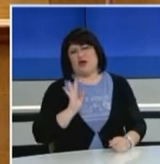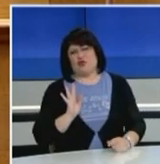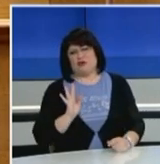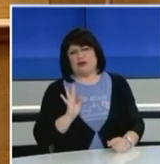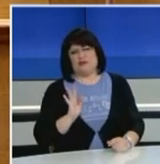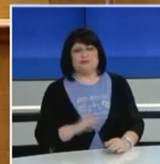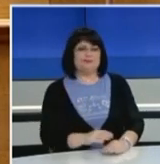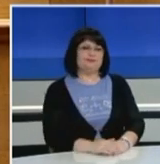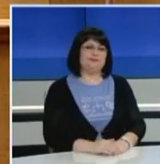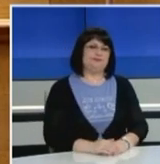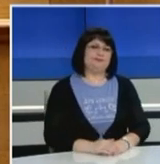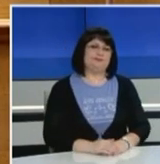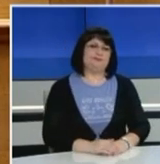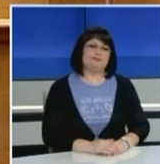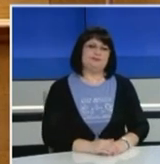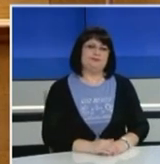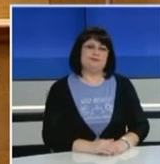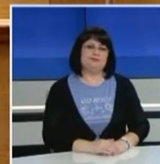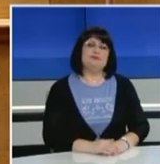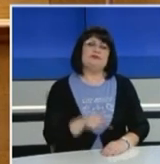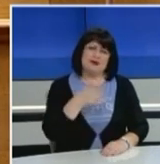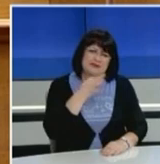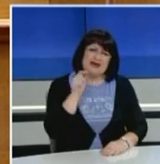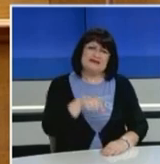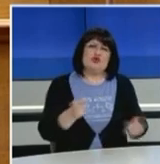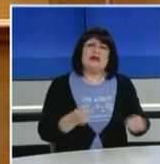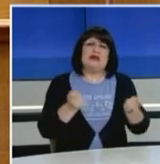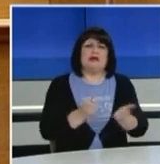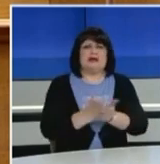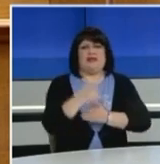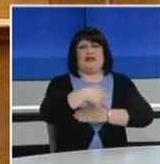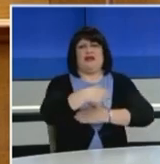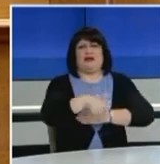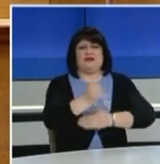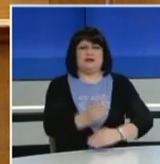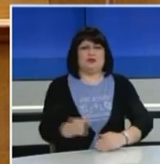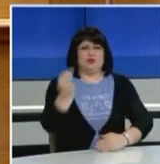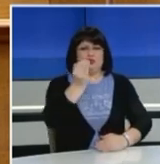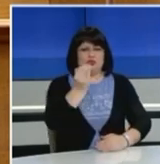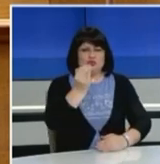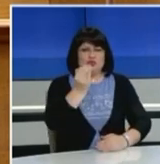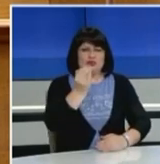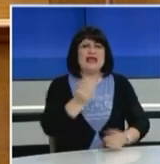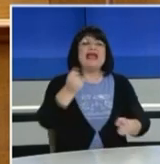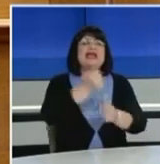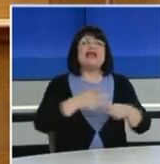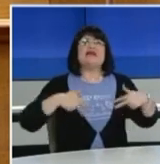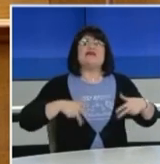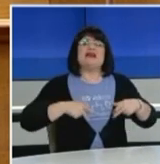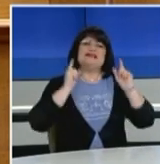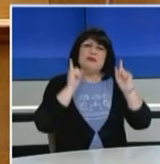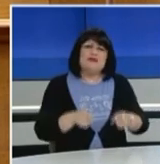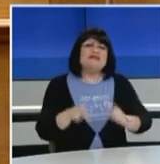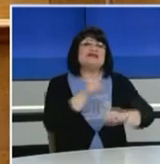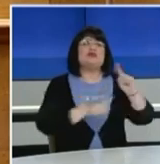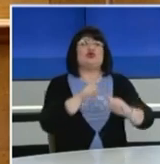τον κρύβεται εξάλλου, ειδικά αυτόν τον προσανατολισμό σας, όταν η ηγεσία της ορίζεται από την εκάστοτε κυβερνητική